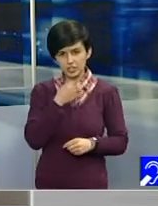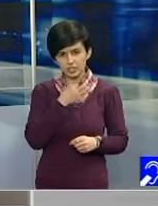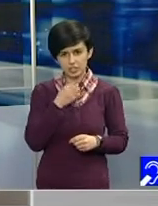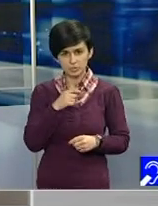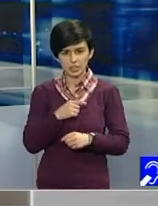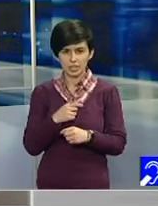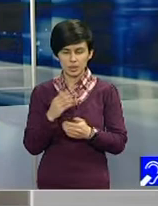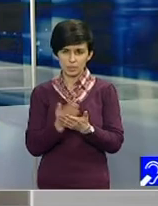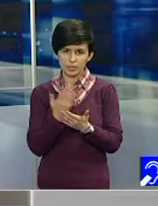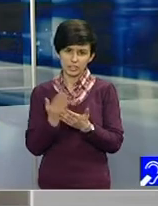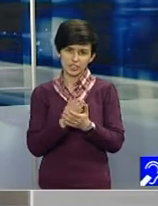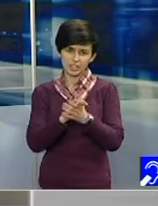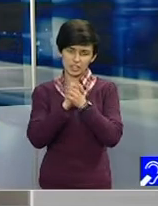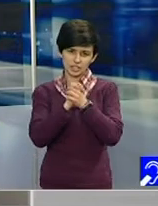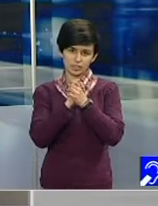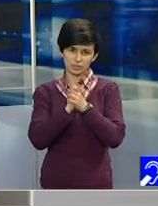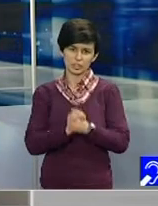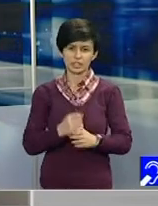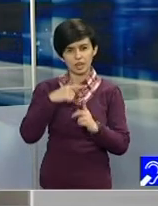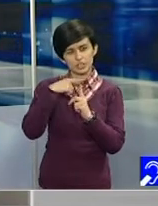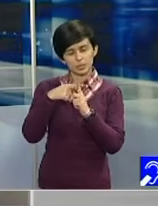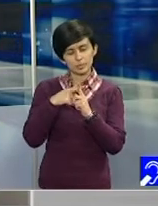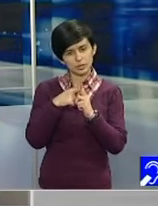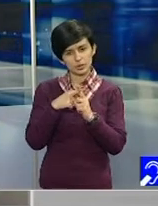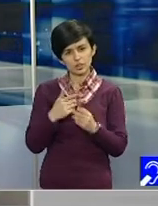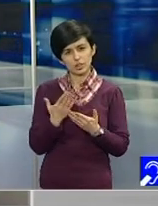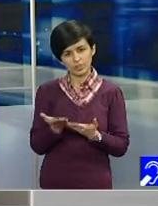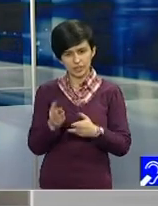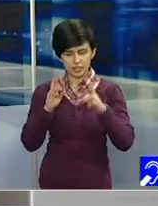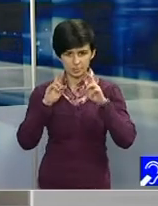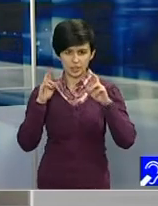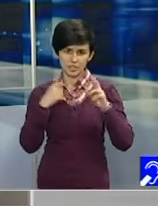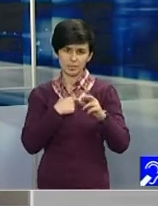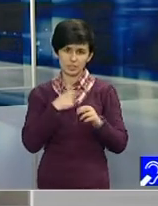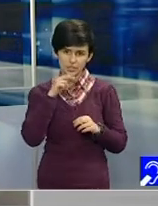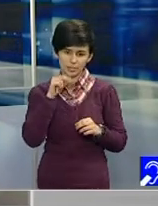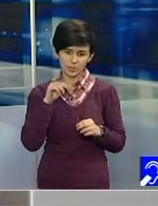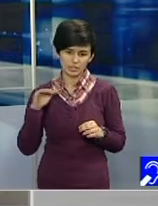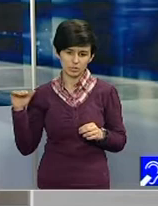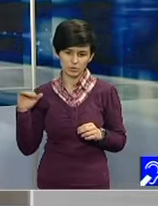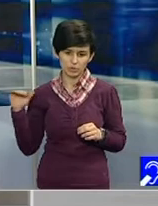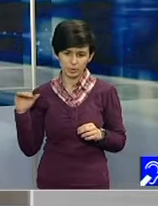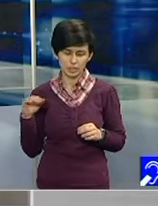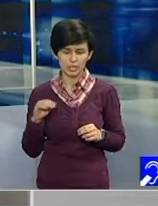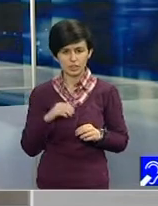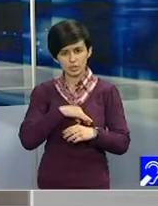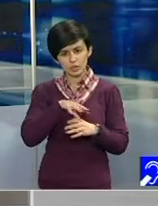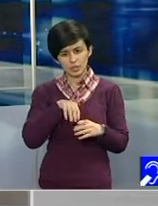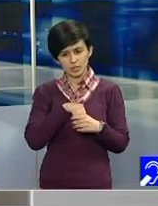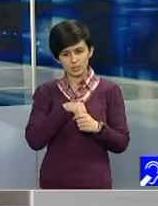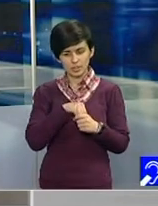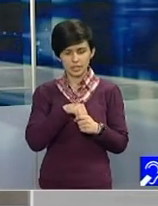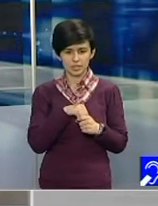succes. Și pe lângă faptul că oferă speranță, pot să vorbească cu copiii și cu părinții,